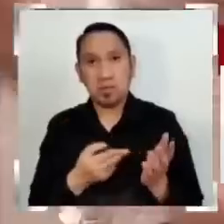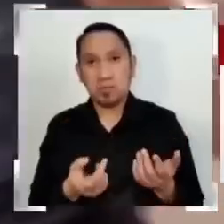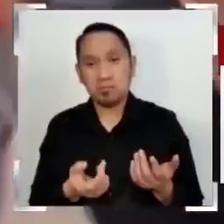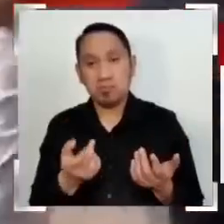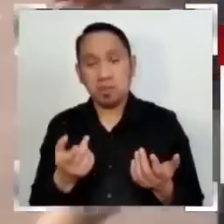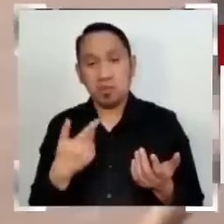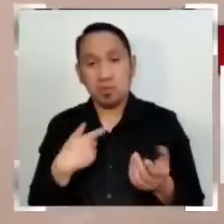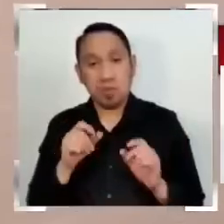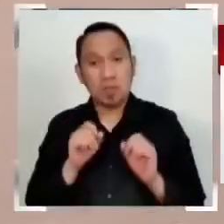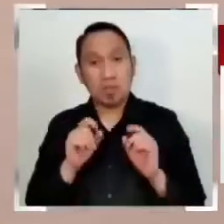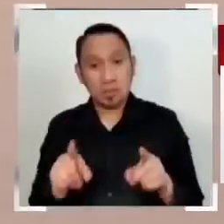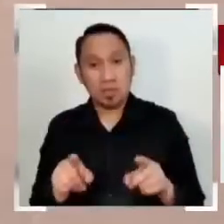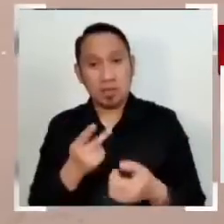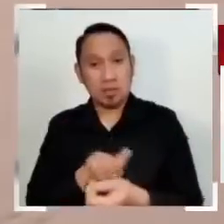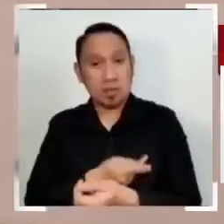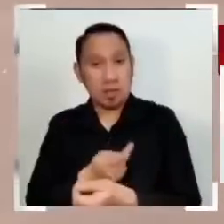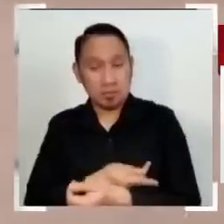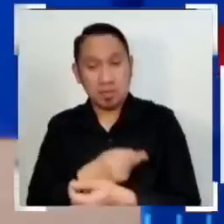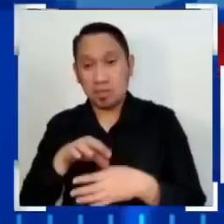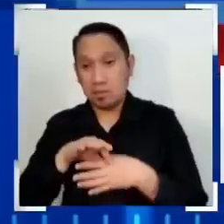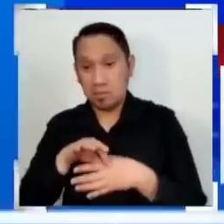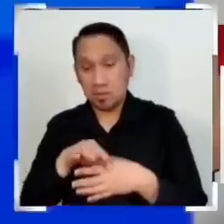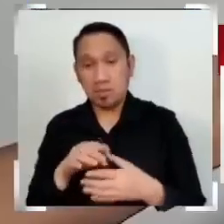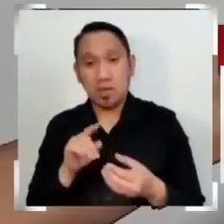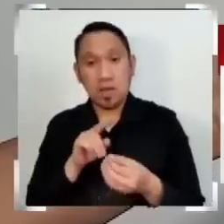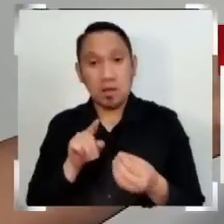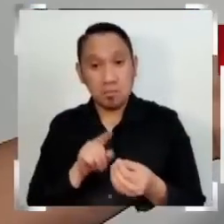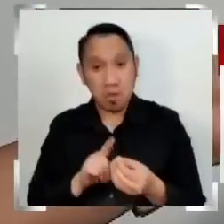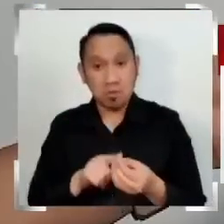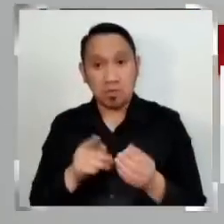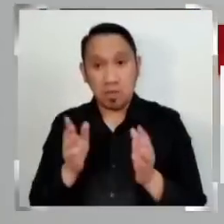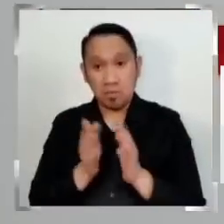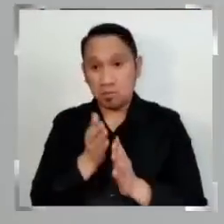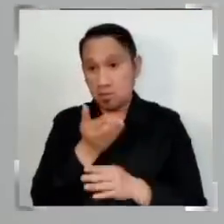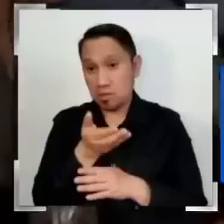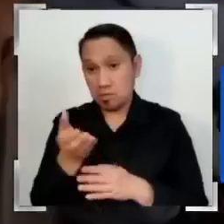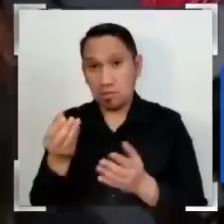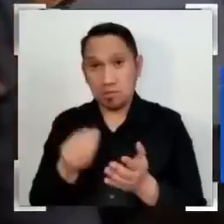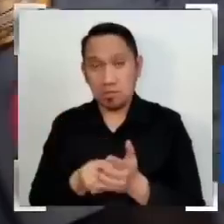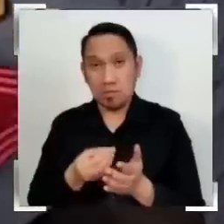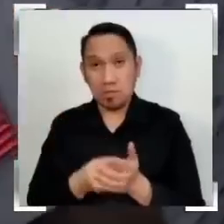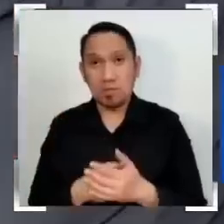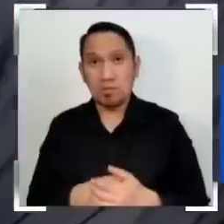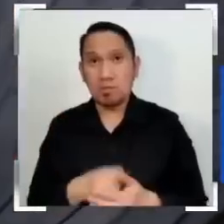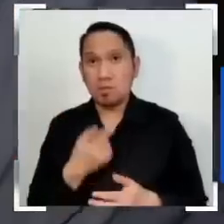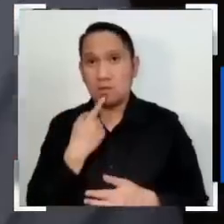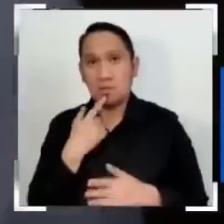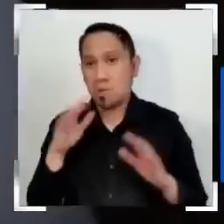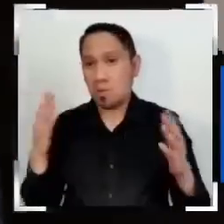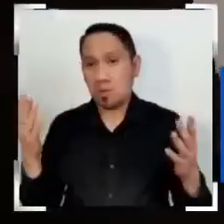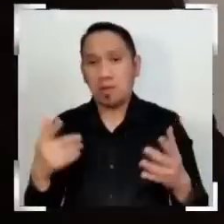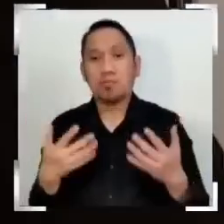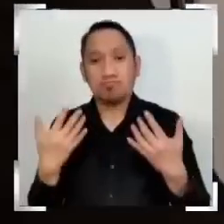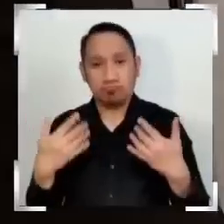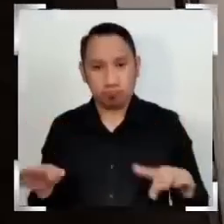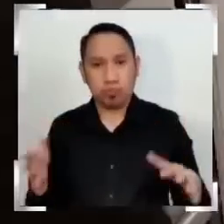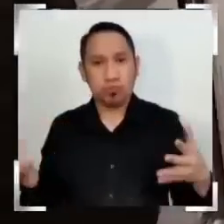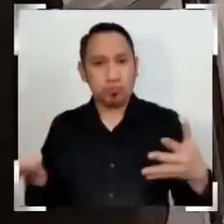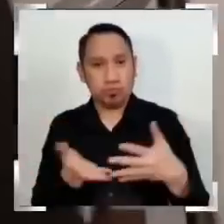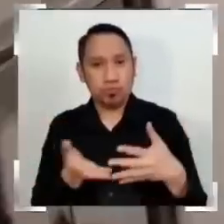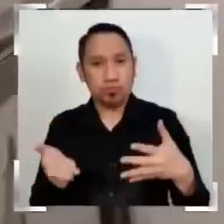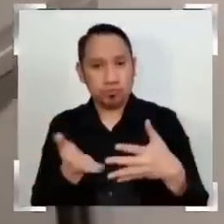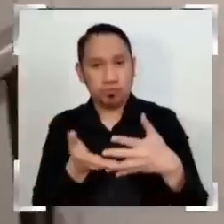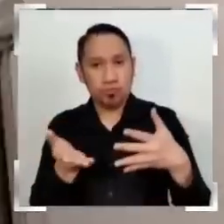sa panghihingi ng pera sa mga hepe ng iba't ibang istasyon, wala po. Sinampahan na ng patong-patong na reklamo ang